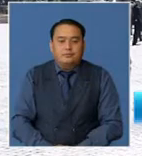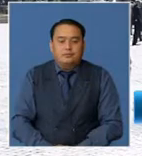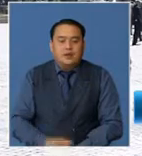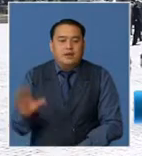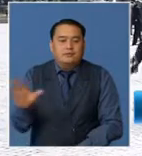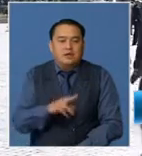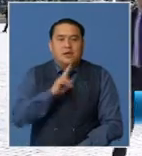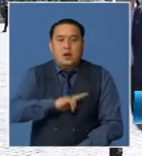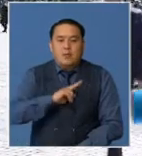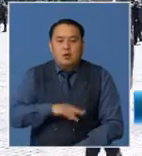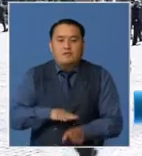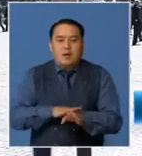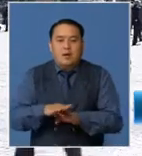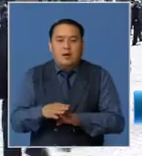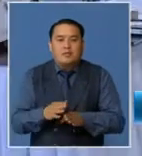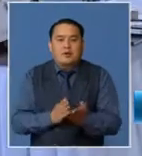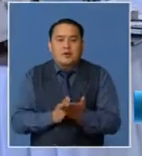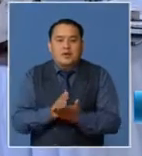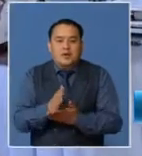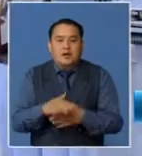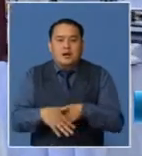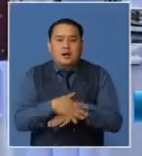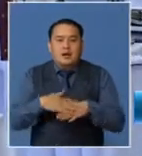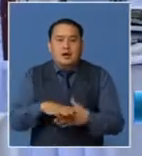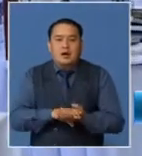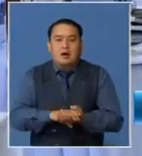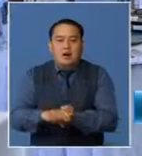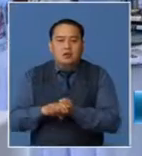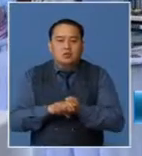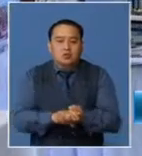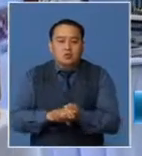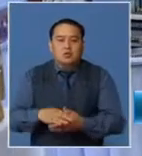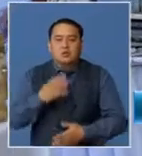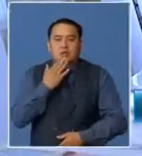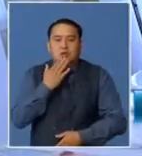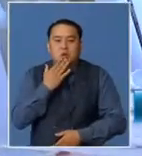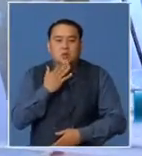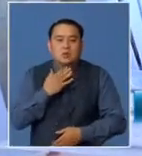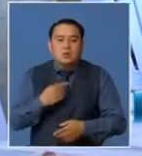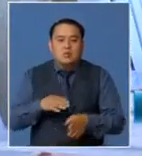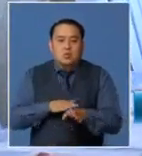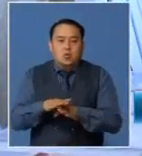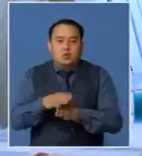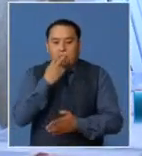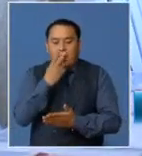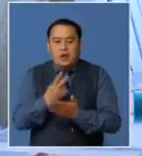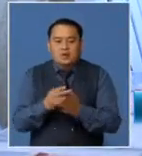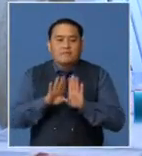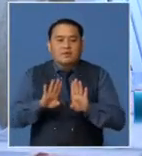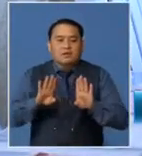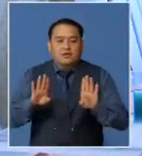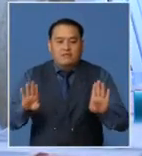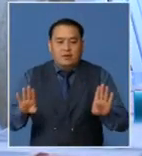Вся работа, проводимая по линии ассамблеи, направленная на единство и дружбу между народами, была полностью показана на